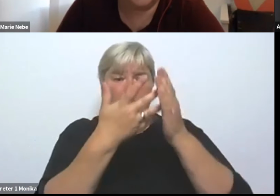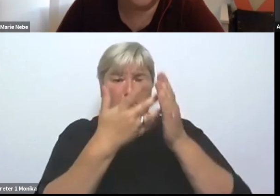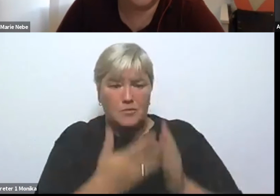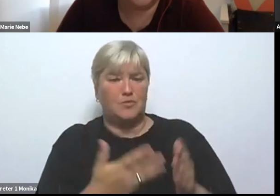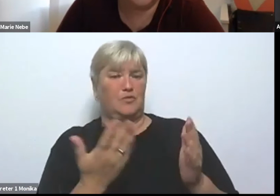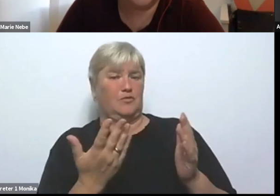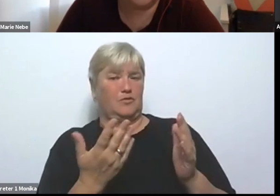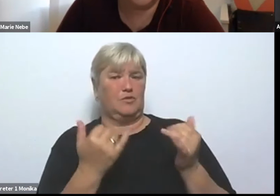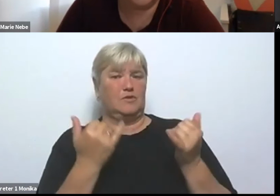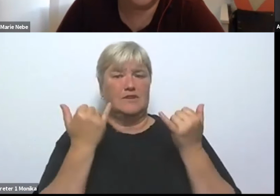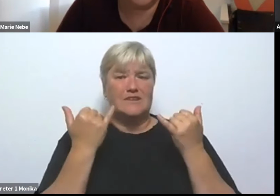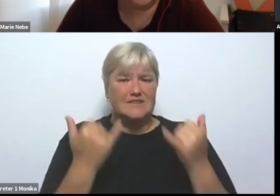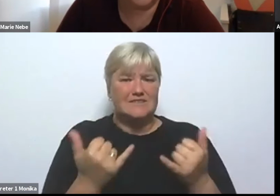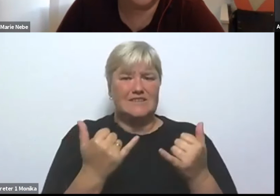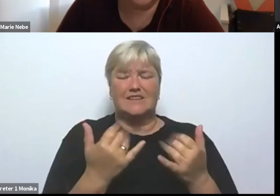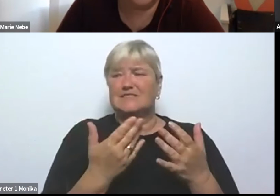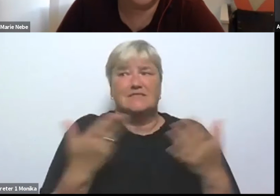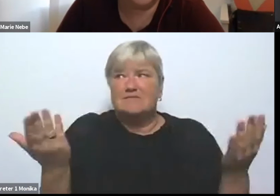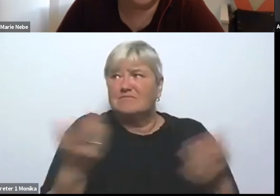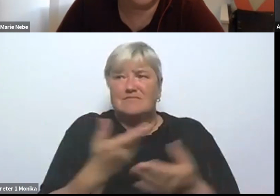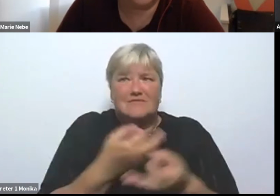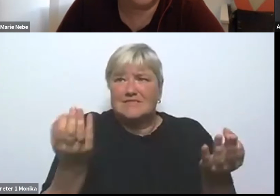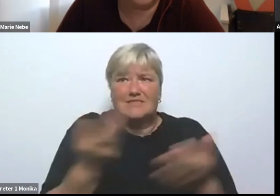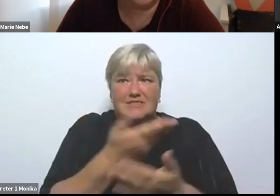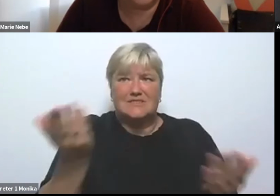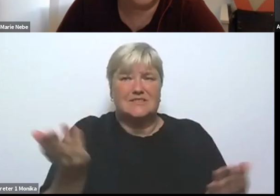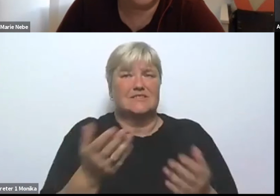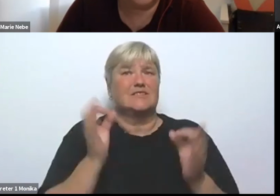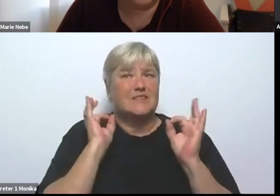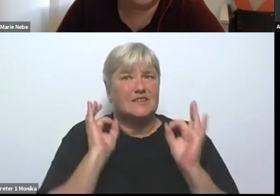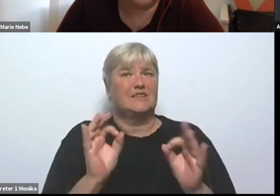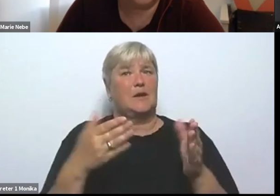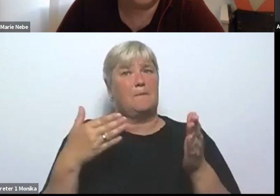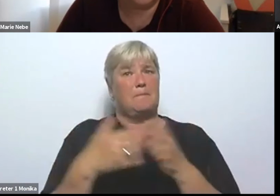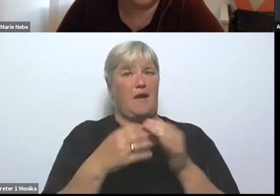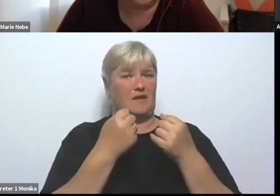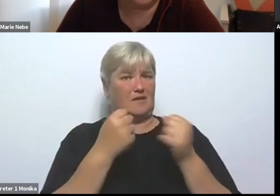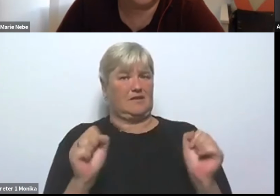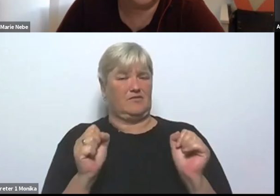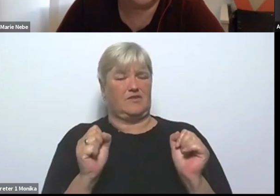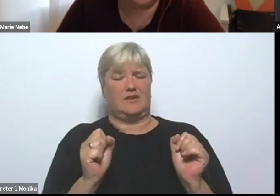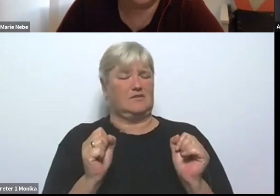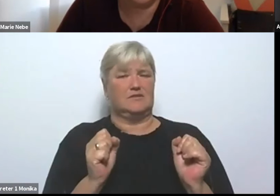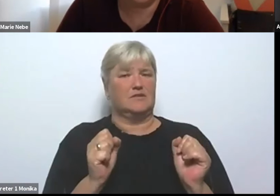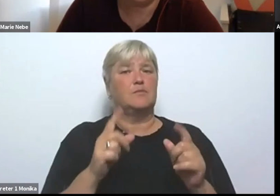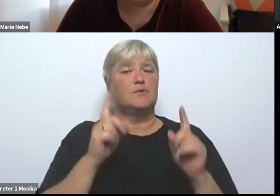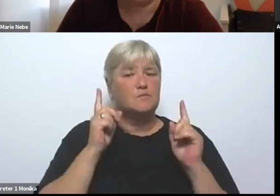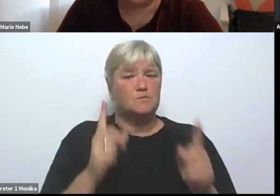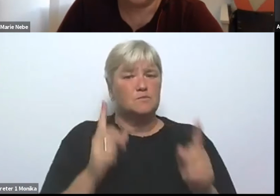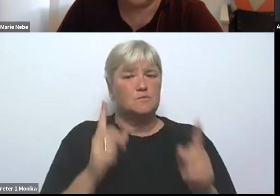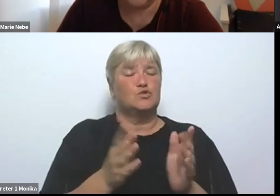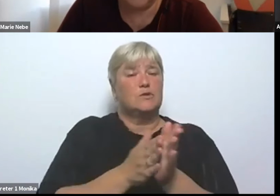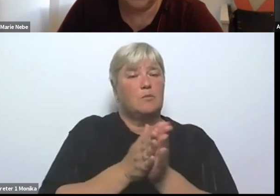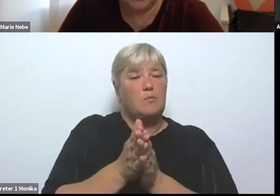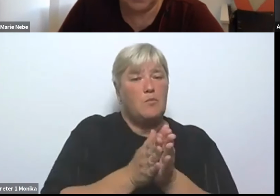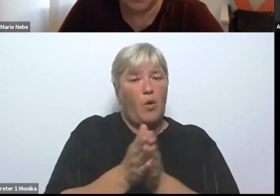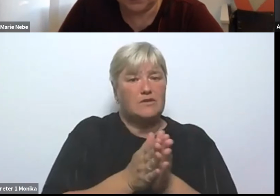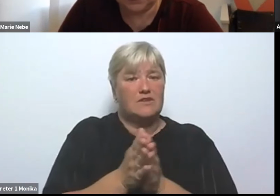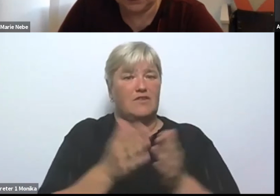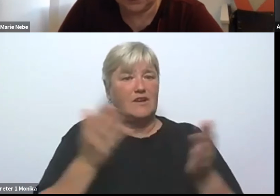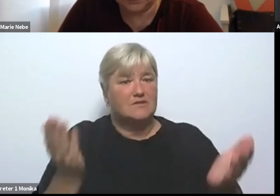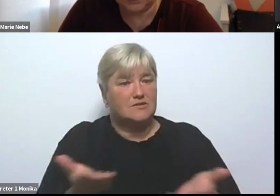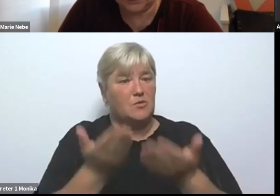momentan ist eigentlich keine Seite barrierefrei. Darum geht es uns aber nicht, sondern es geht tatsächlich darum, die Motivation